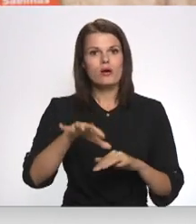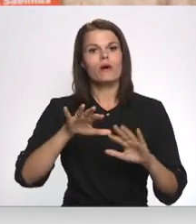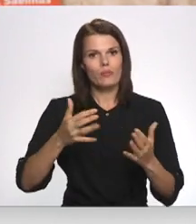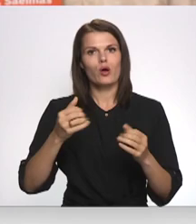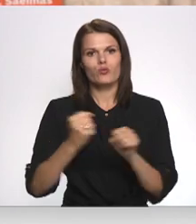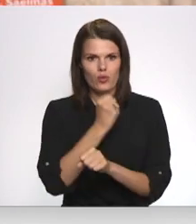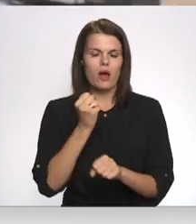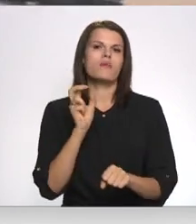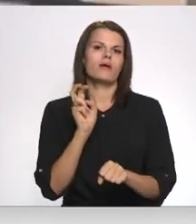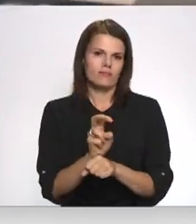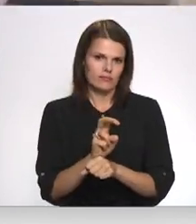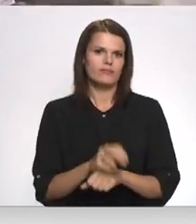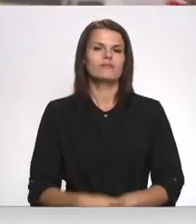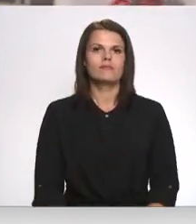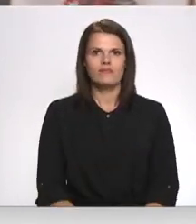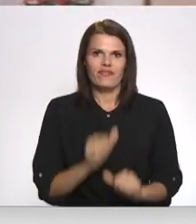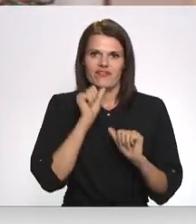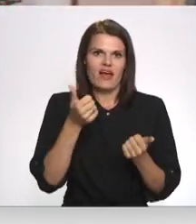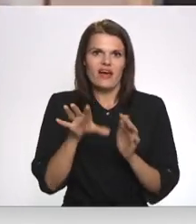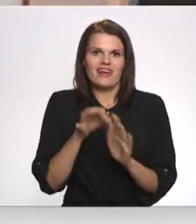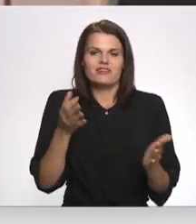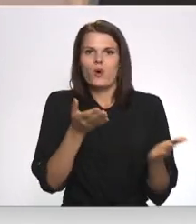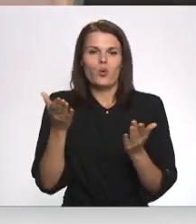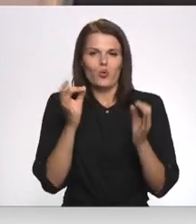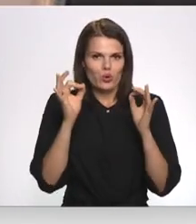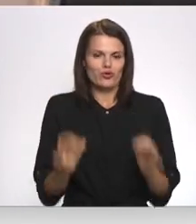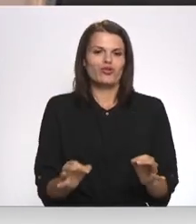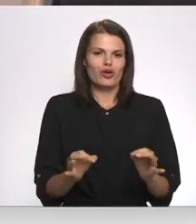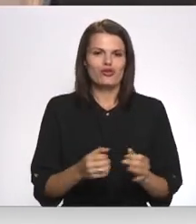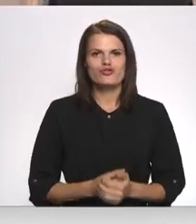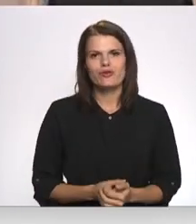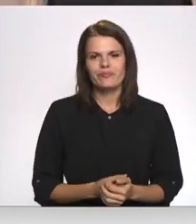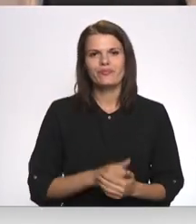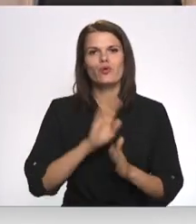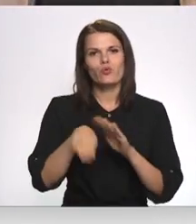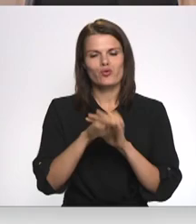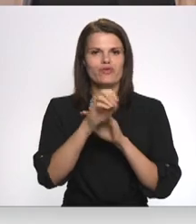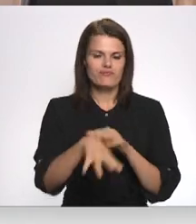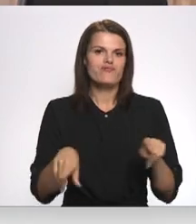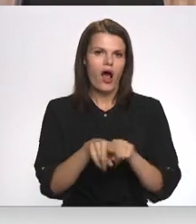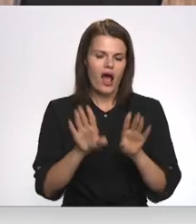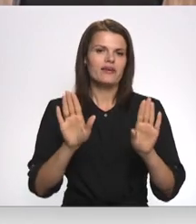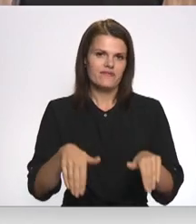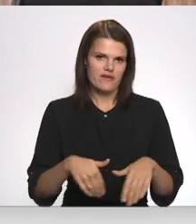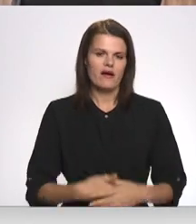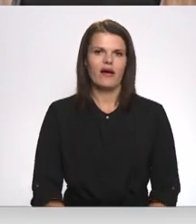atnācāt? Jā, atnācāt. Nevar izvērēties, kur tieši gribētu. Vita Anstrate, Ainis Kupčs, Latvijas televīzija.